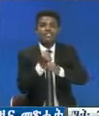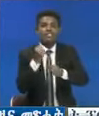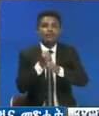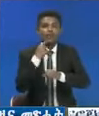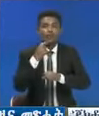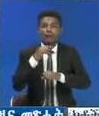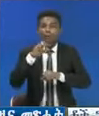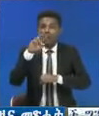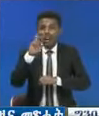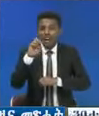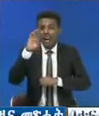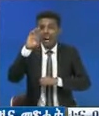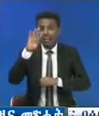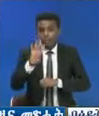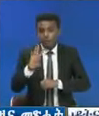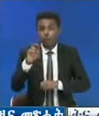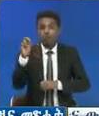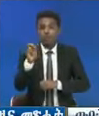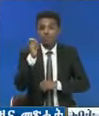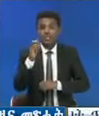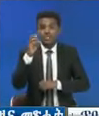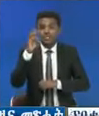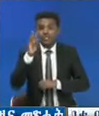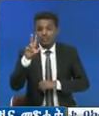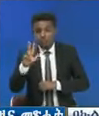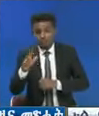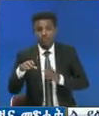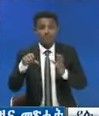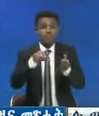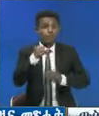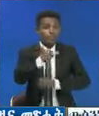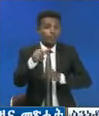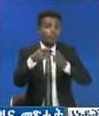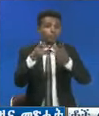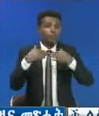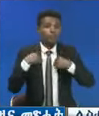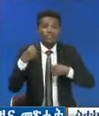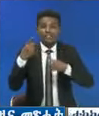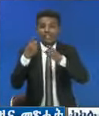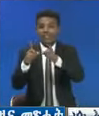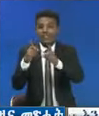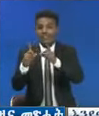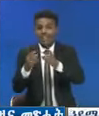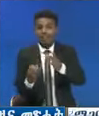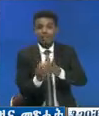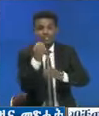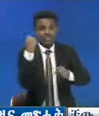ወረዳዎች 63 ተፋሰሶች እንደዚህ አይነት ቦታ አሉ። የፍራፍሬ ልማት እየለማንባቸው ያሉ አሉ።